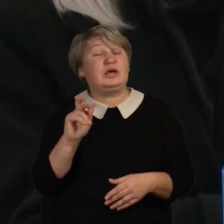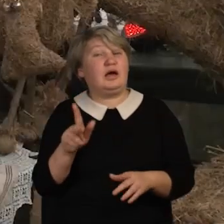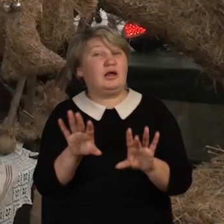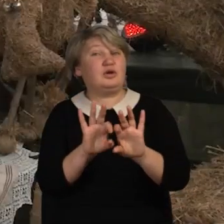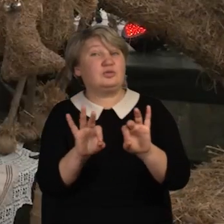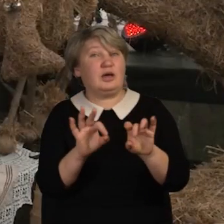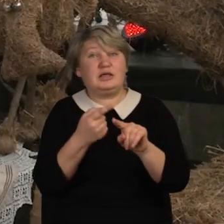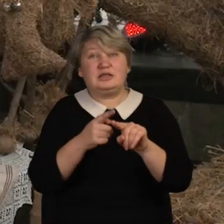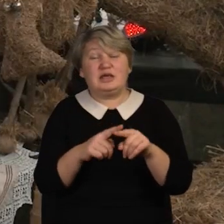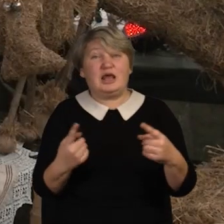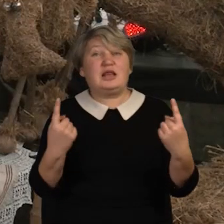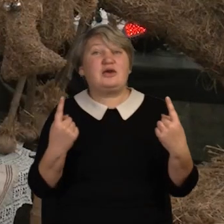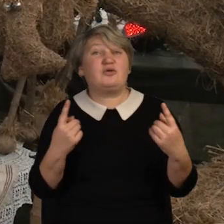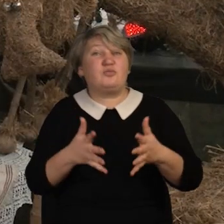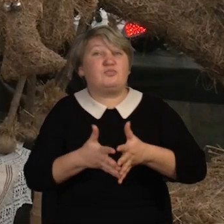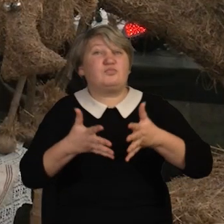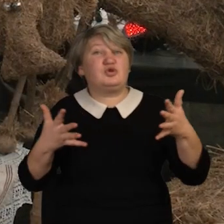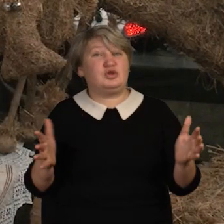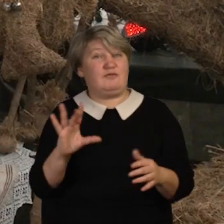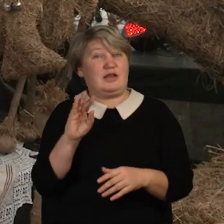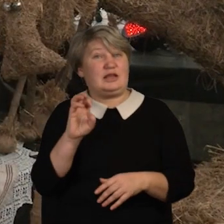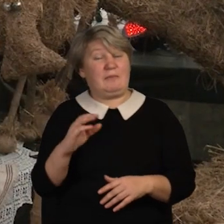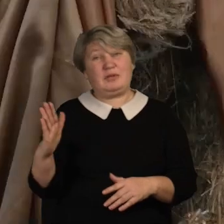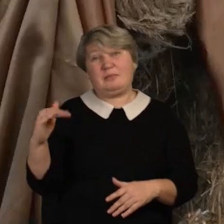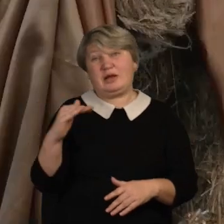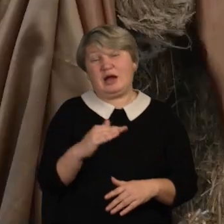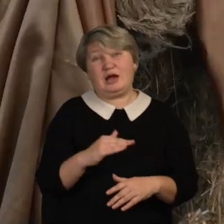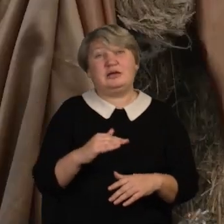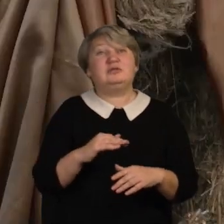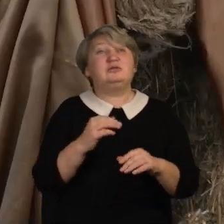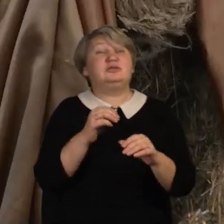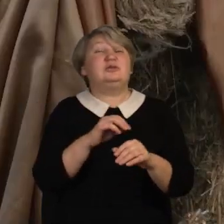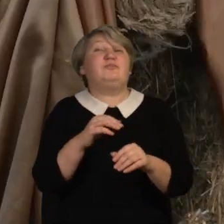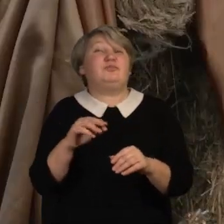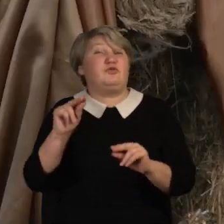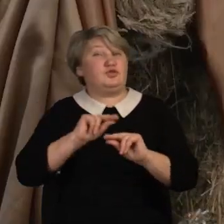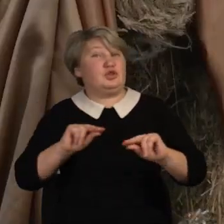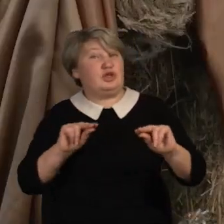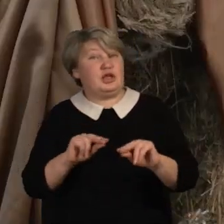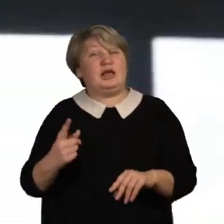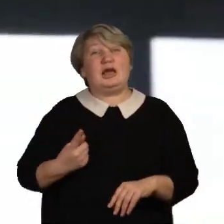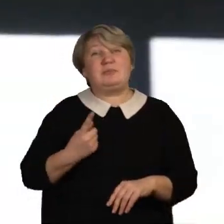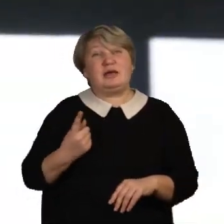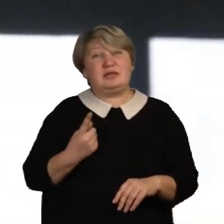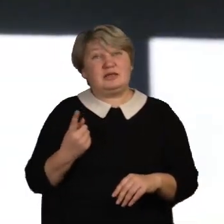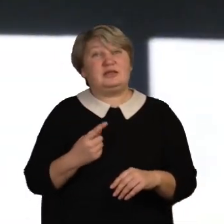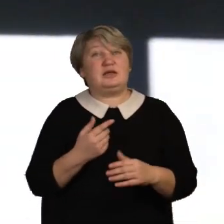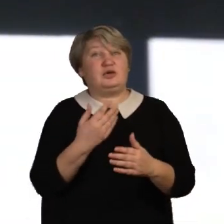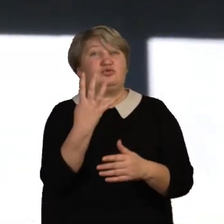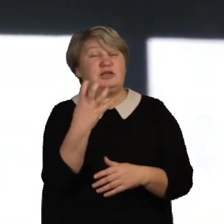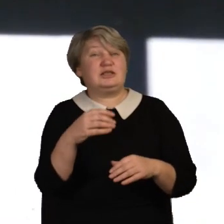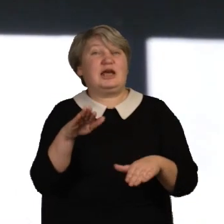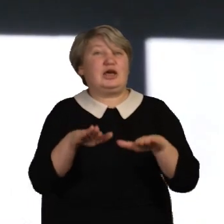це найбільший за розмірами вертеп на Прикарпатті. На його створення надвірнянські вчителі та митці витратили понад 400 кілограмів